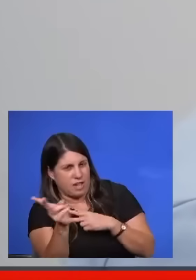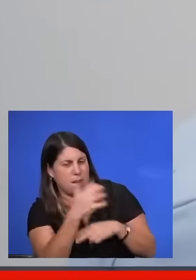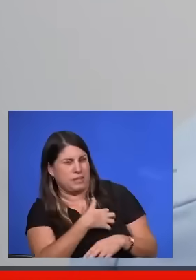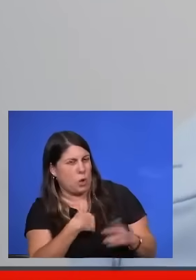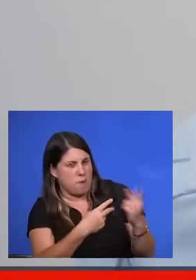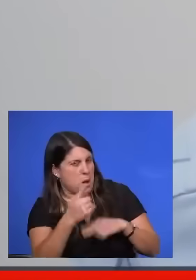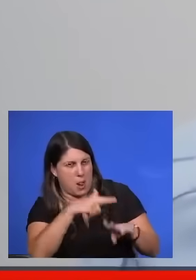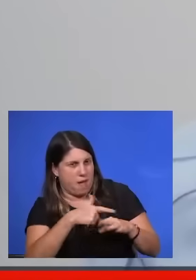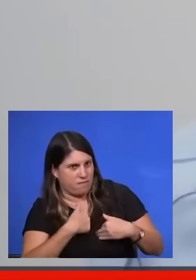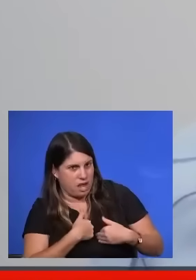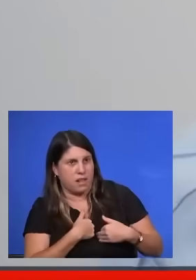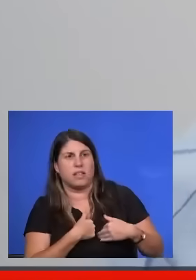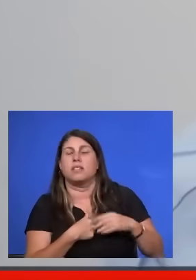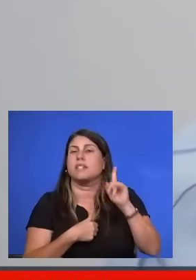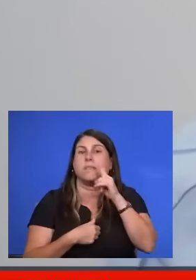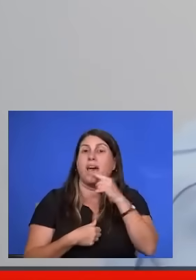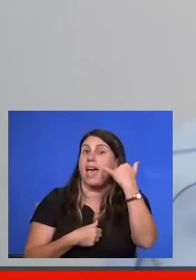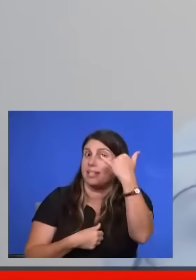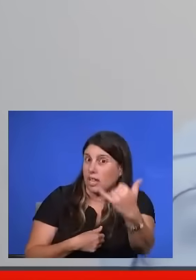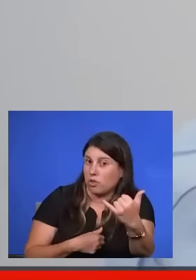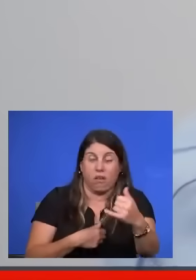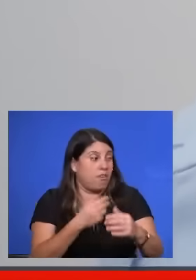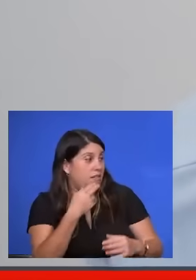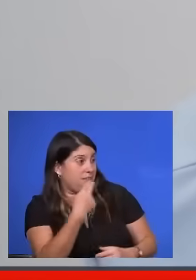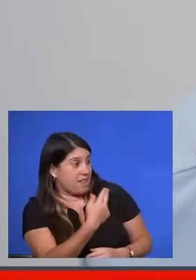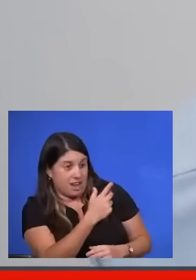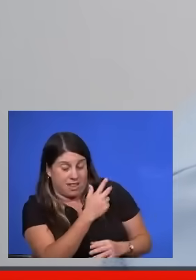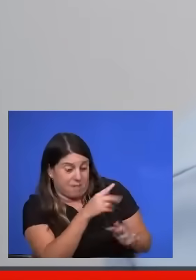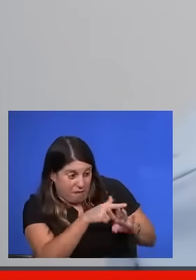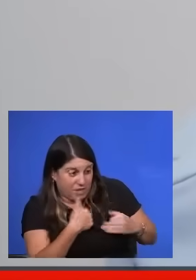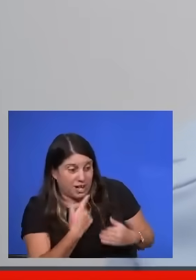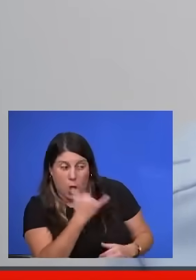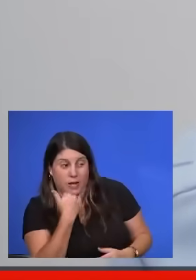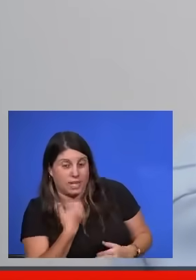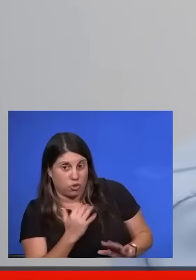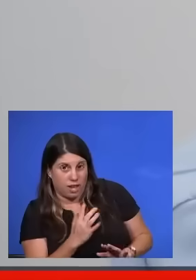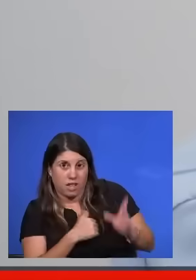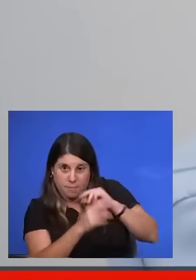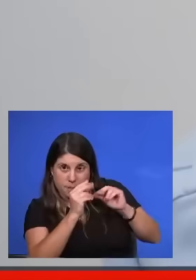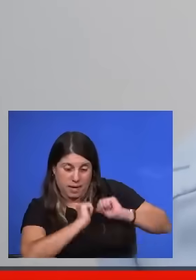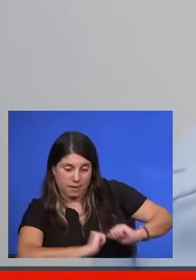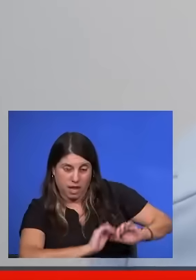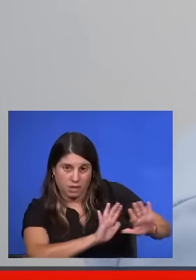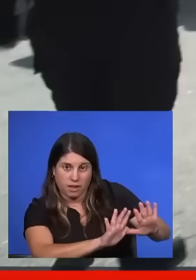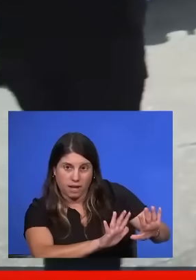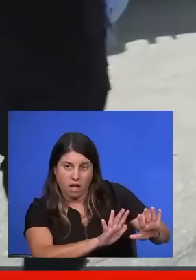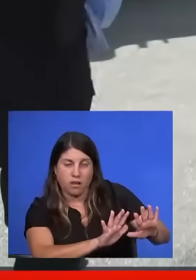עוד הפעם, הוא אמר לה, את מפריעה לי, כאילו לא להתקשר עוד הפעם, אני אדבר איתך שירגע פה, ומאז הוא כבר לא